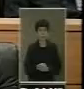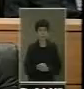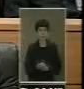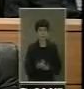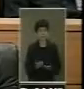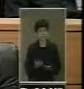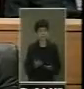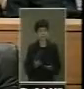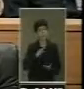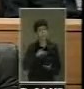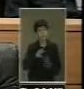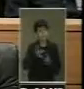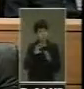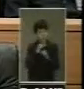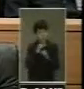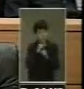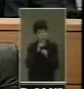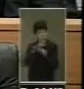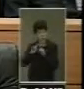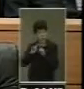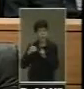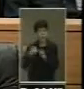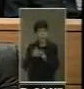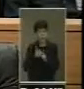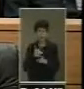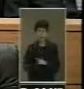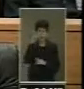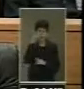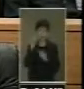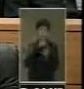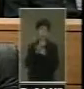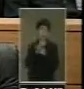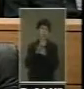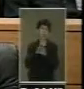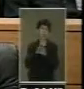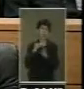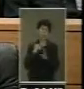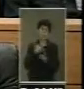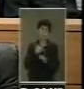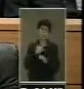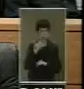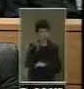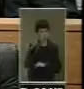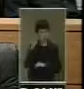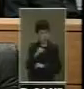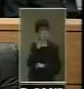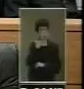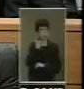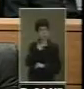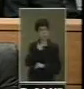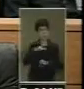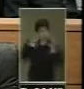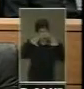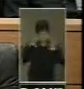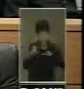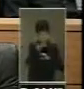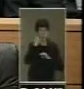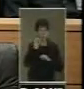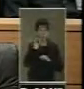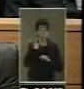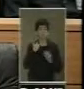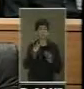ดูสิครับแค่ตรงนี้เองขยายไปปิดสนามบินยึดสถานีโทรทัศน์ยึดทำเนียบ